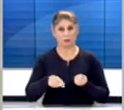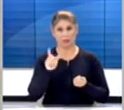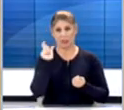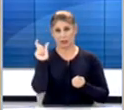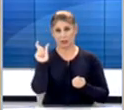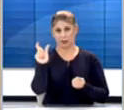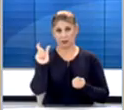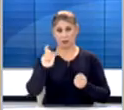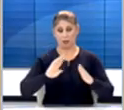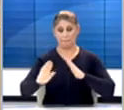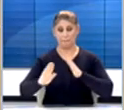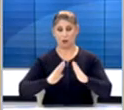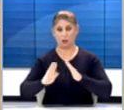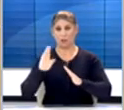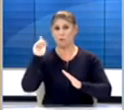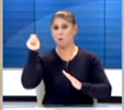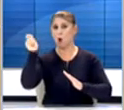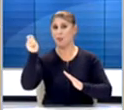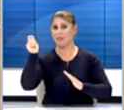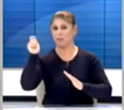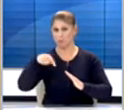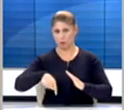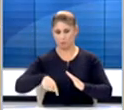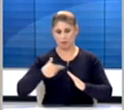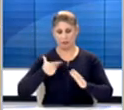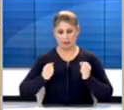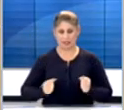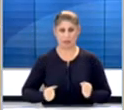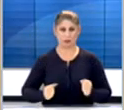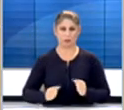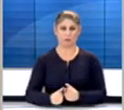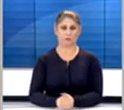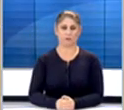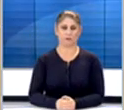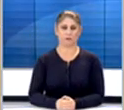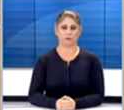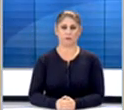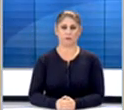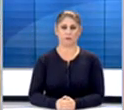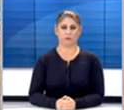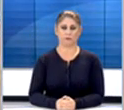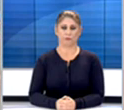λέξη. Προστατεύω το πολίτευμα με αυτή μου τη στάση.